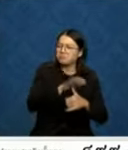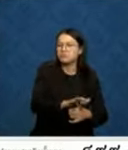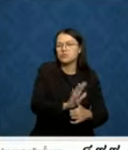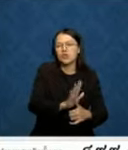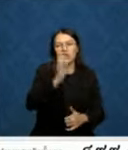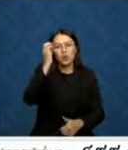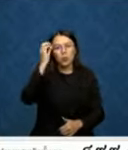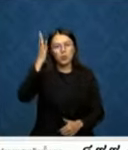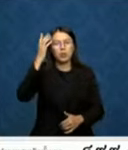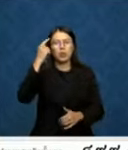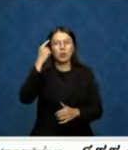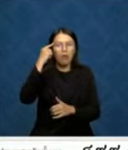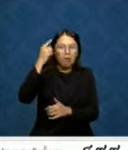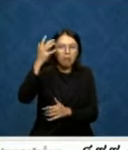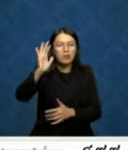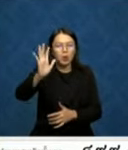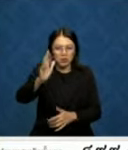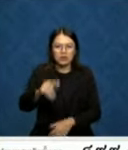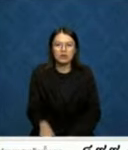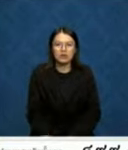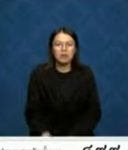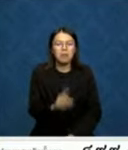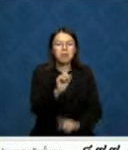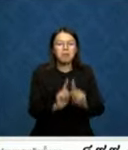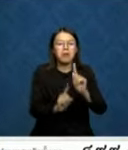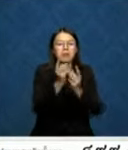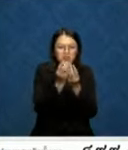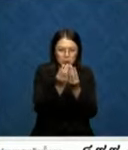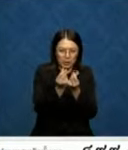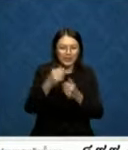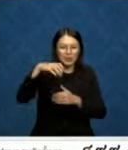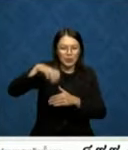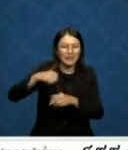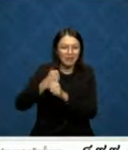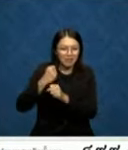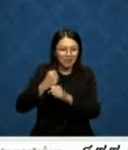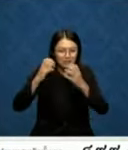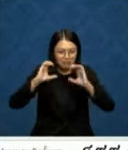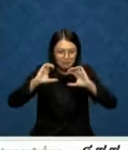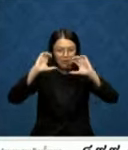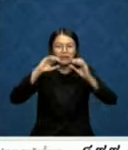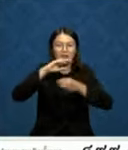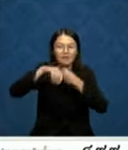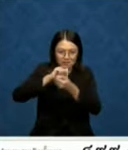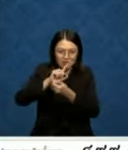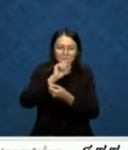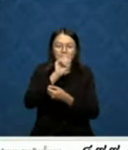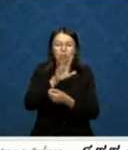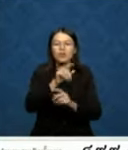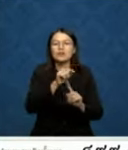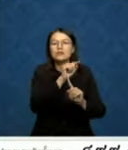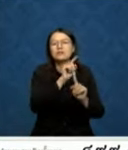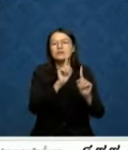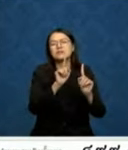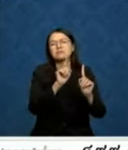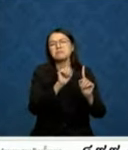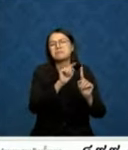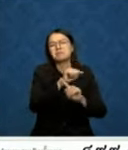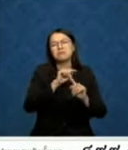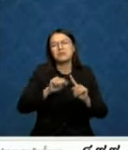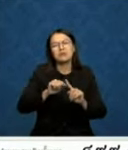รู้มีตาทิพย์เลยนะครับตัวเลขประเมินจากหน่วยงานของรัฐทางด้านเศรษฐกิจต่างๆก็บอกแล้วว่าไม่ถึง 1% แต่ท่